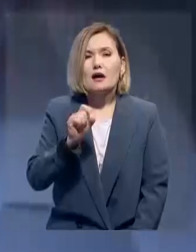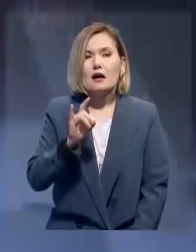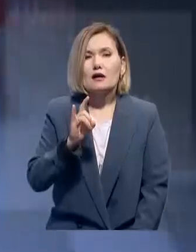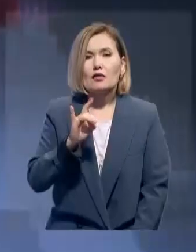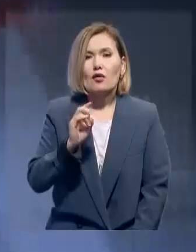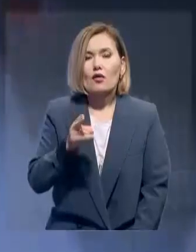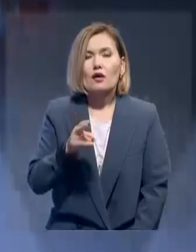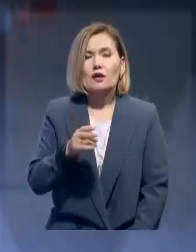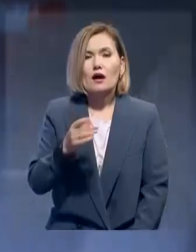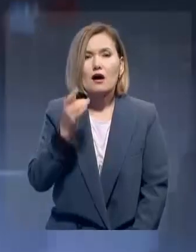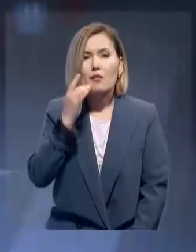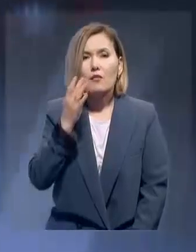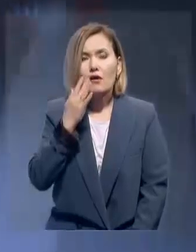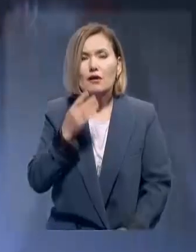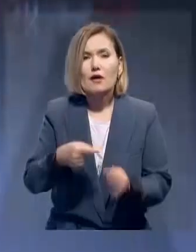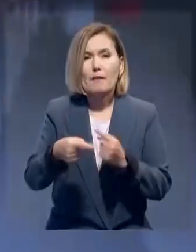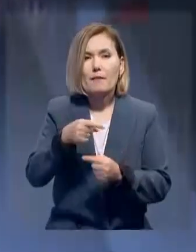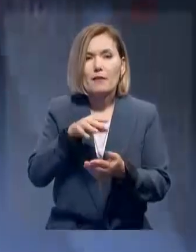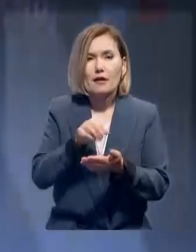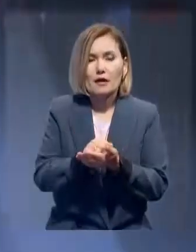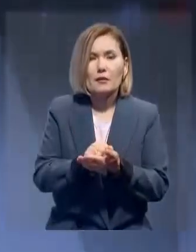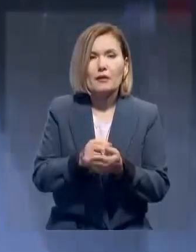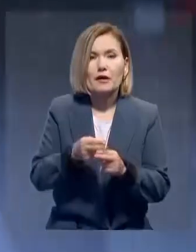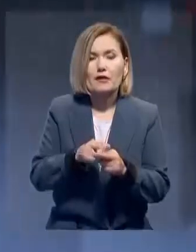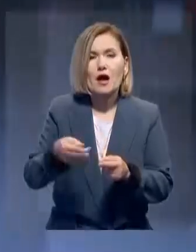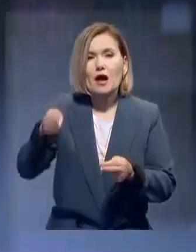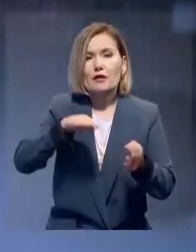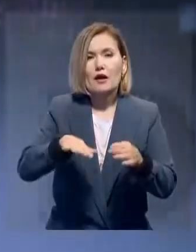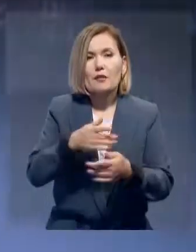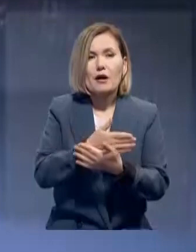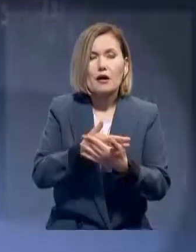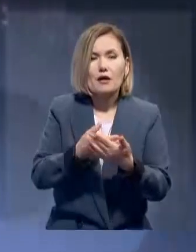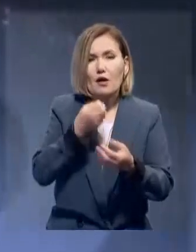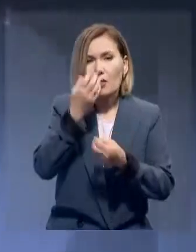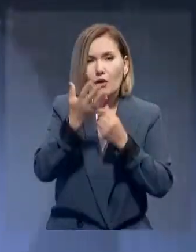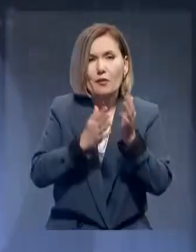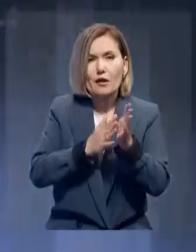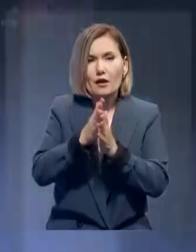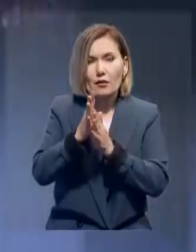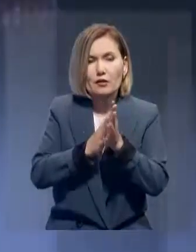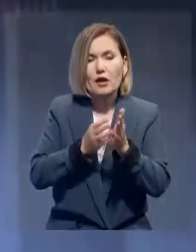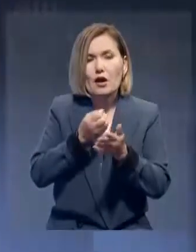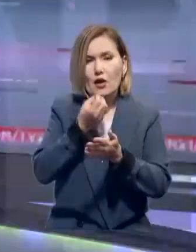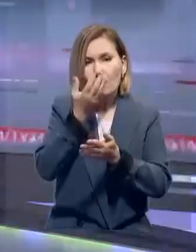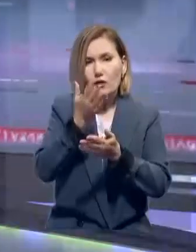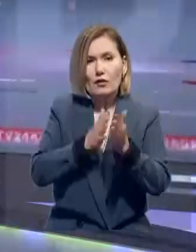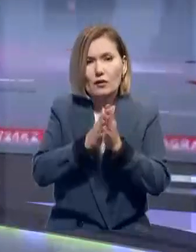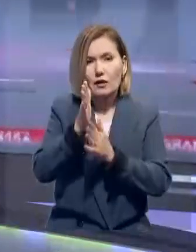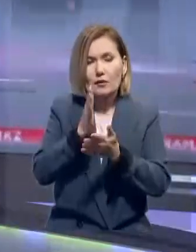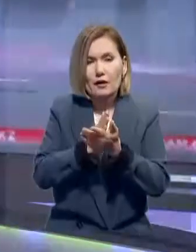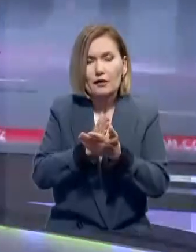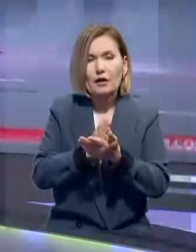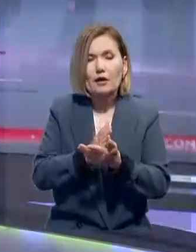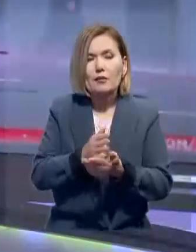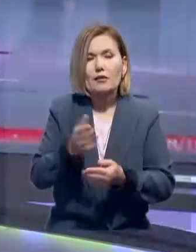Нарынкол омартасымен айналысуға қолайлы мекен. Таулы аймақта сан алуан дәрілік шөптер мен гүлдер өседі.